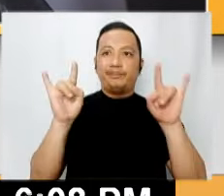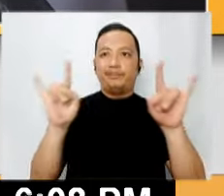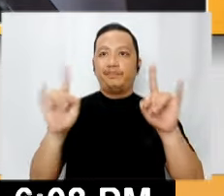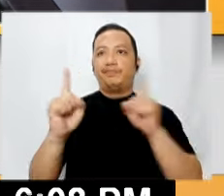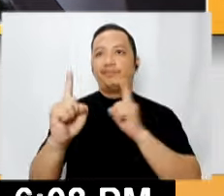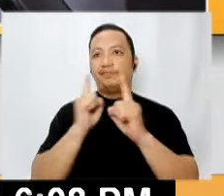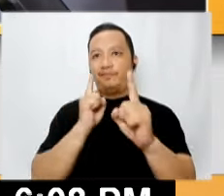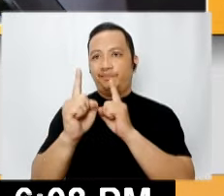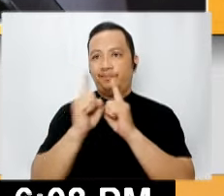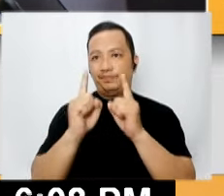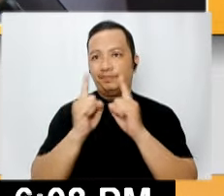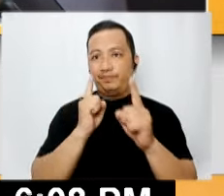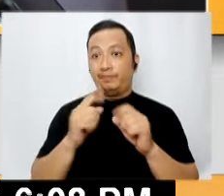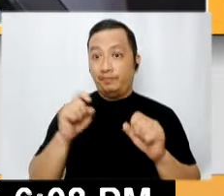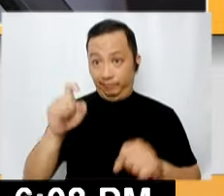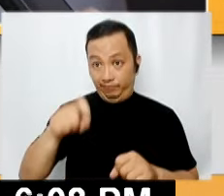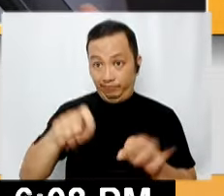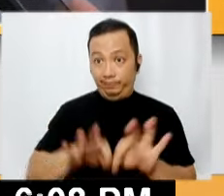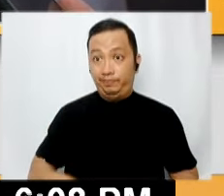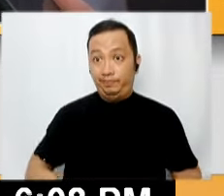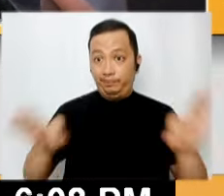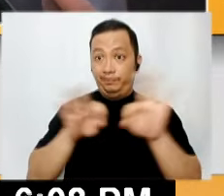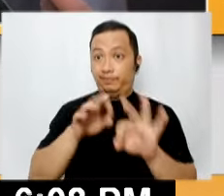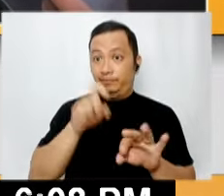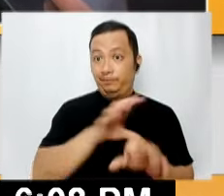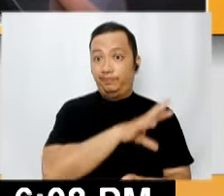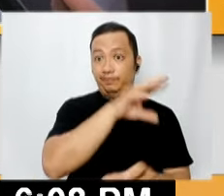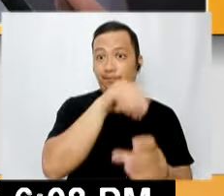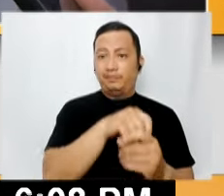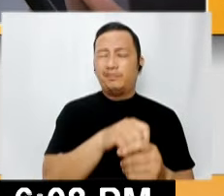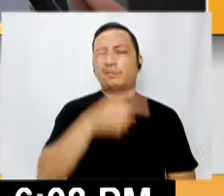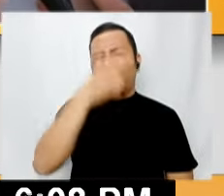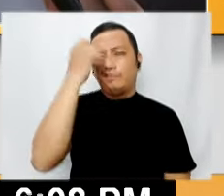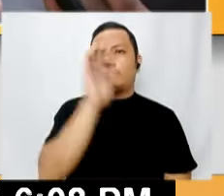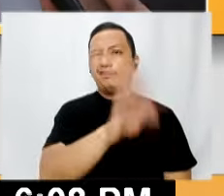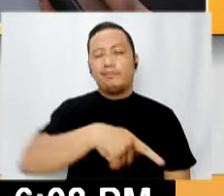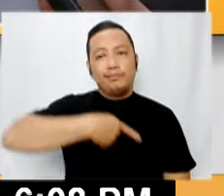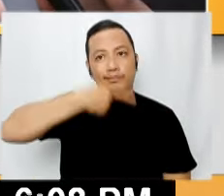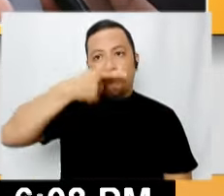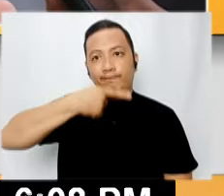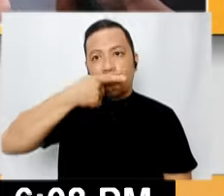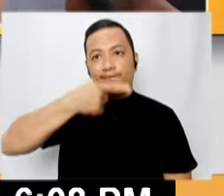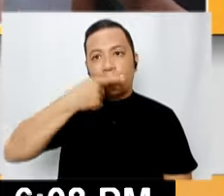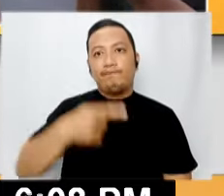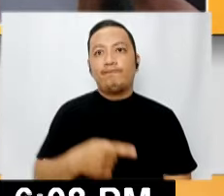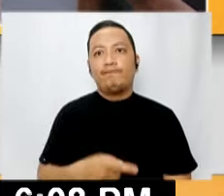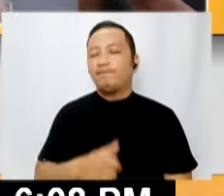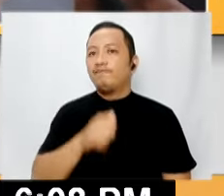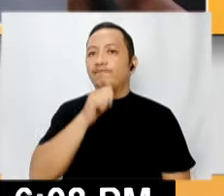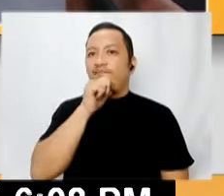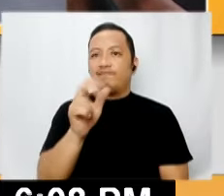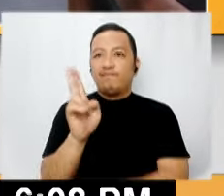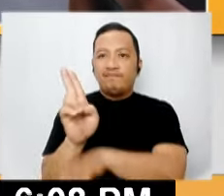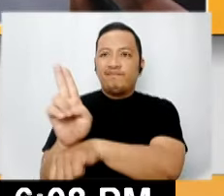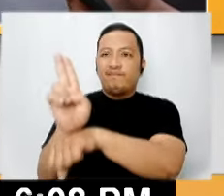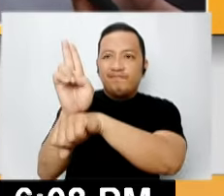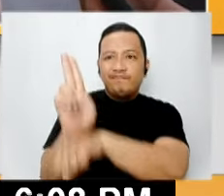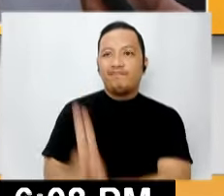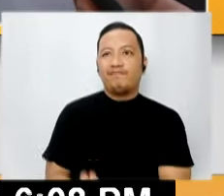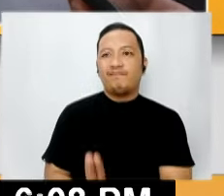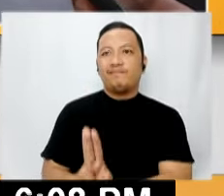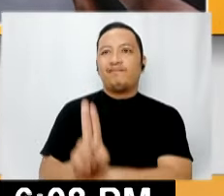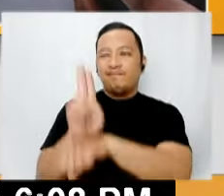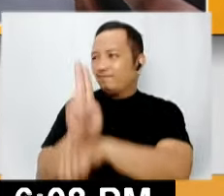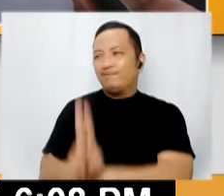talaga? Kasi yung kanyang mga sinabi is hindi sinasabi ng may normal na pag-iisip.